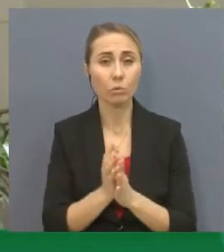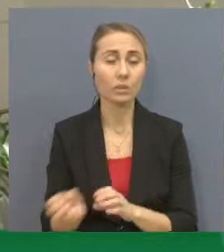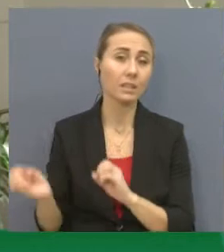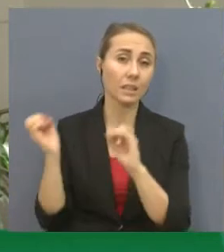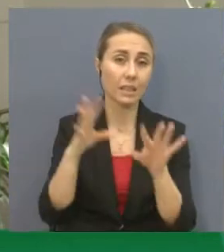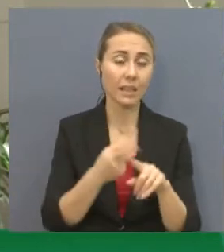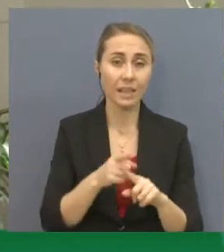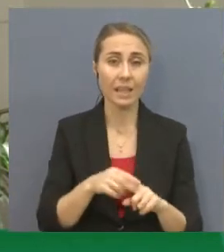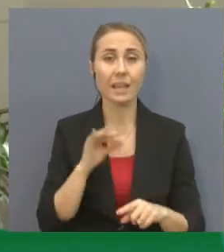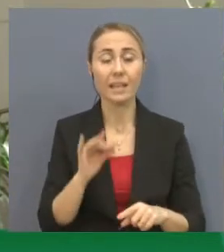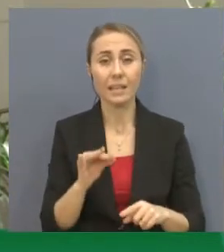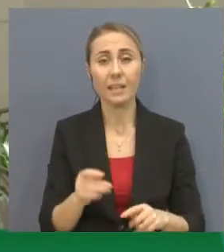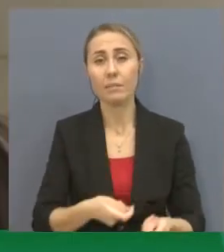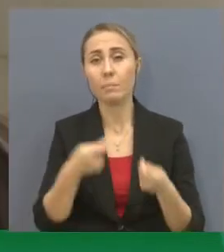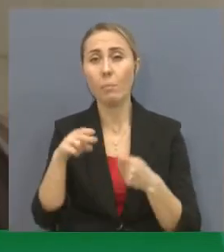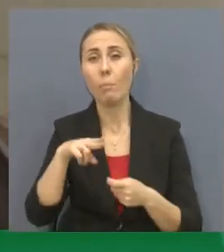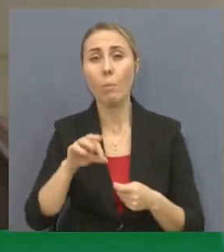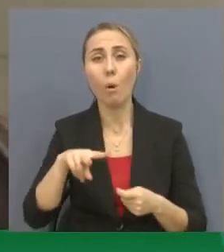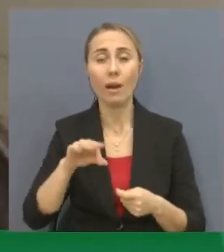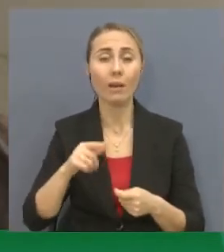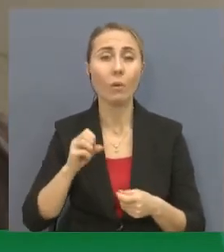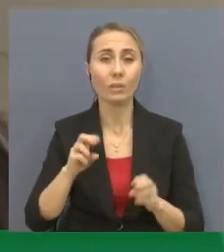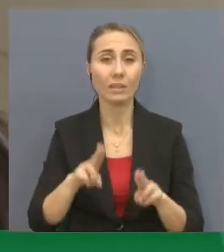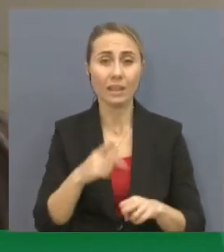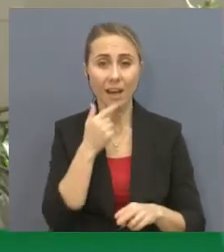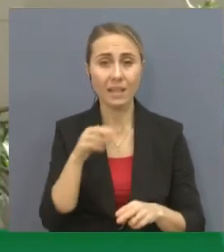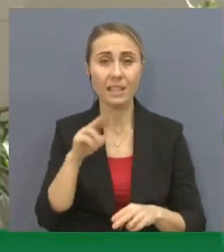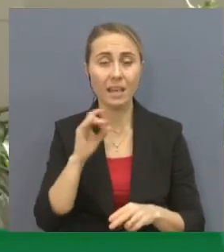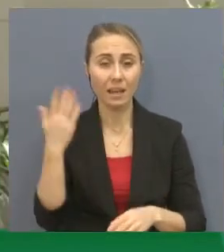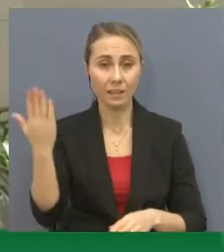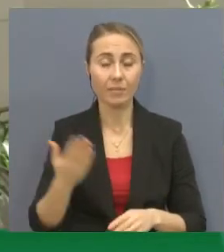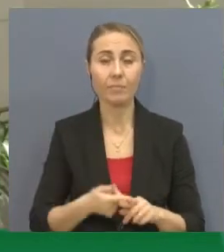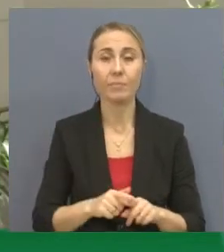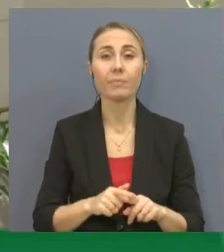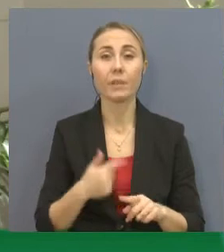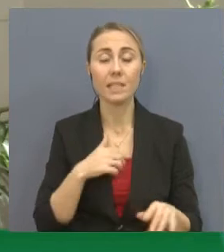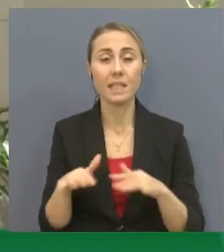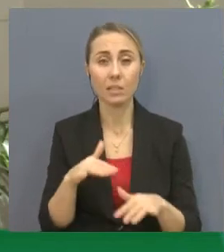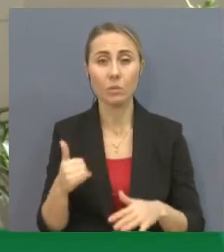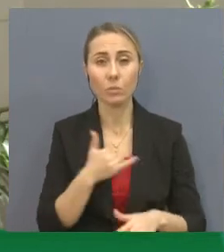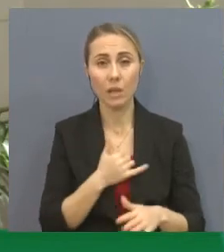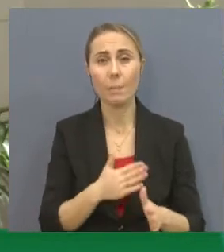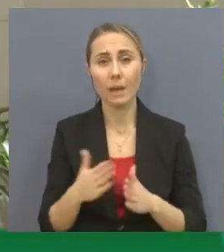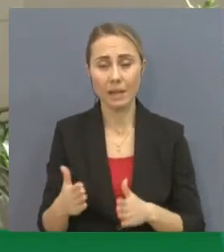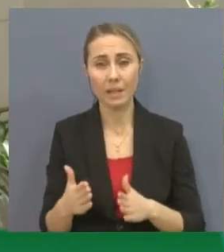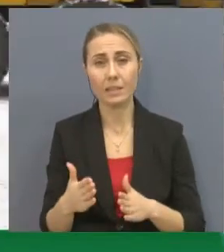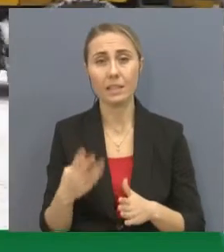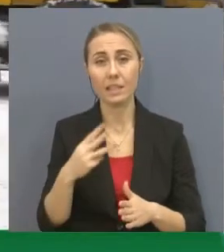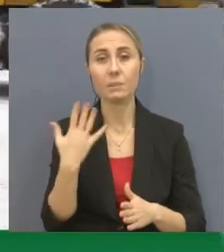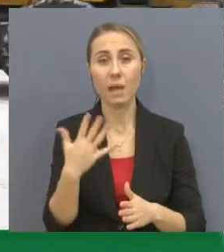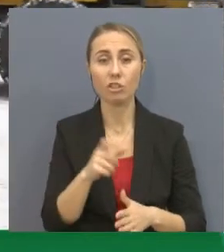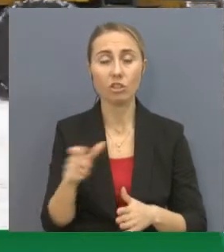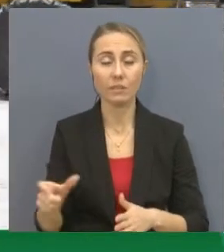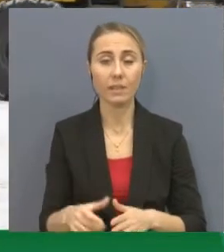вывозиться на полигон красная хоть и полигон сзади сон у нас порядка где-то 35 человек